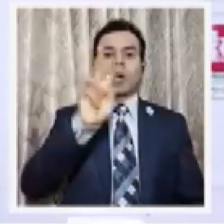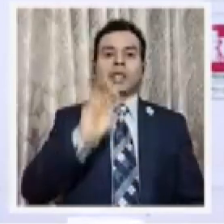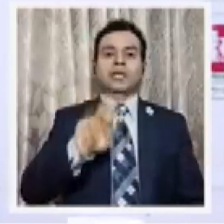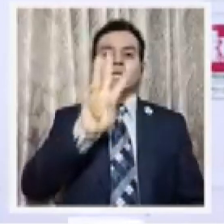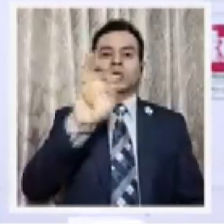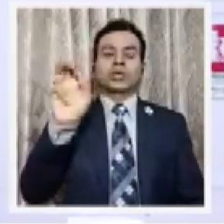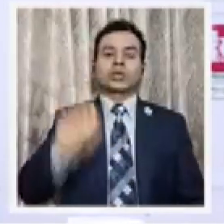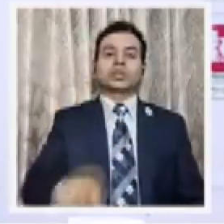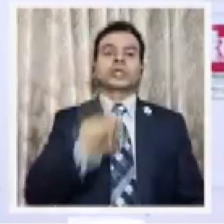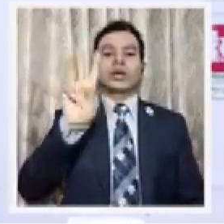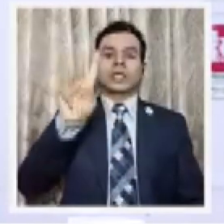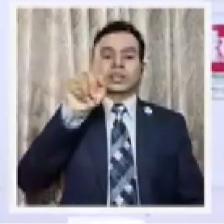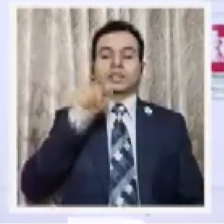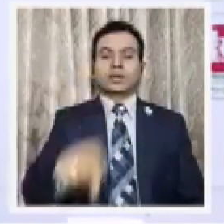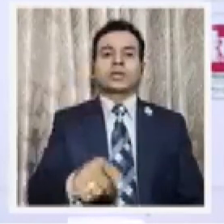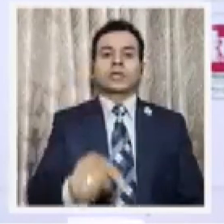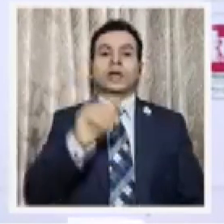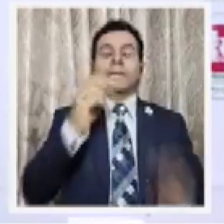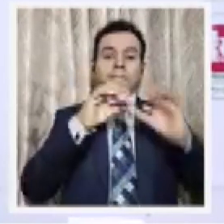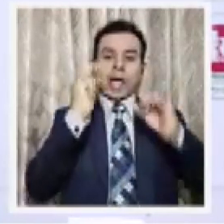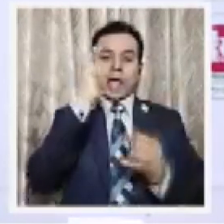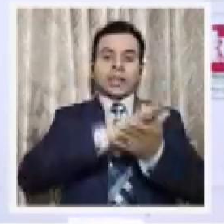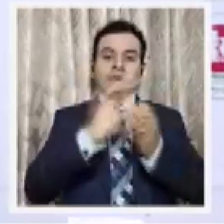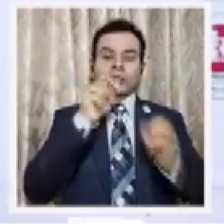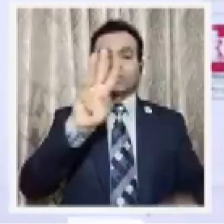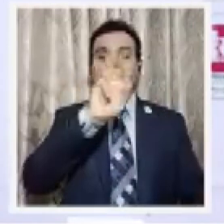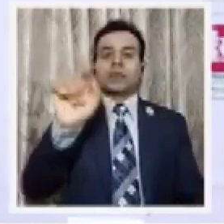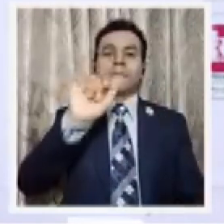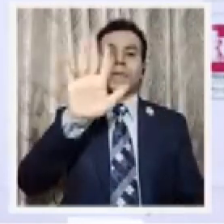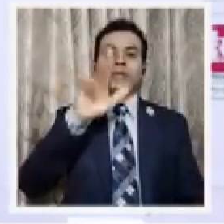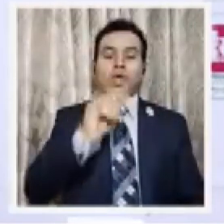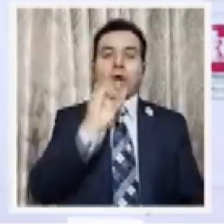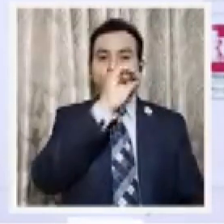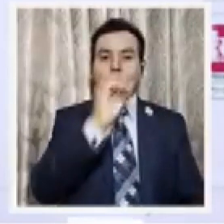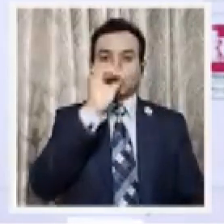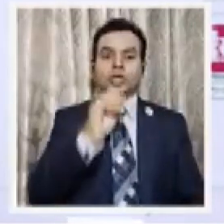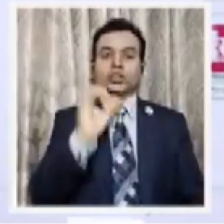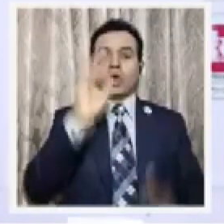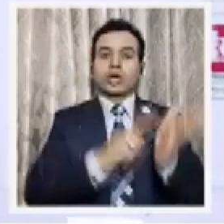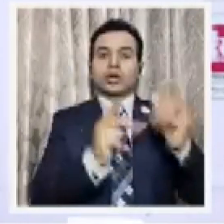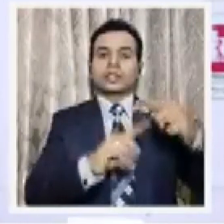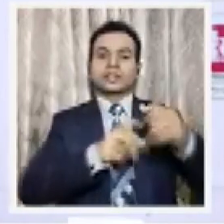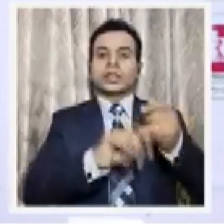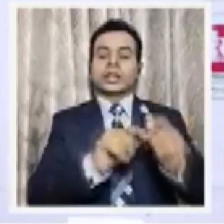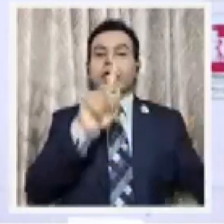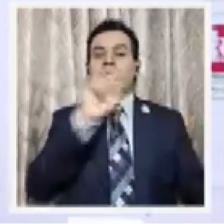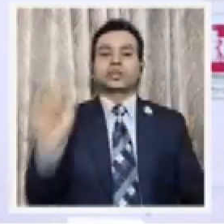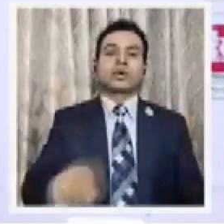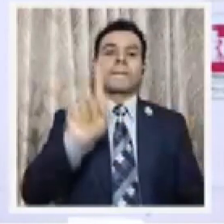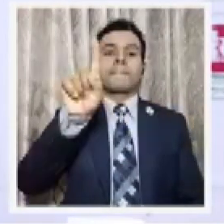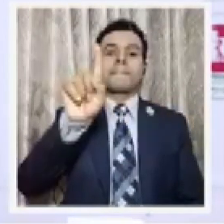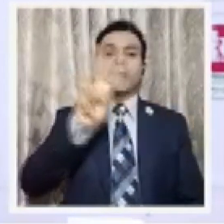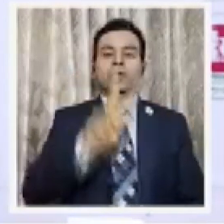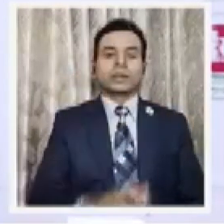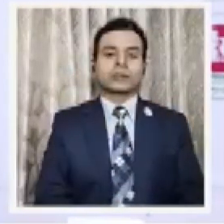284 জন। সারা দেশে অক্সিজেন সিলিন্ডারের সংখ্যা 12,341টি, হাই ফ্লো নেজাল ক্যানুলার সংখ্যা 305টি